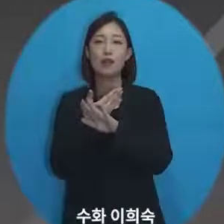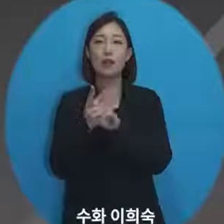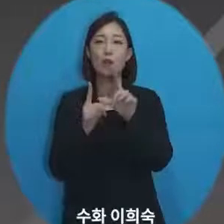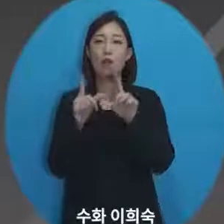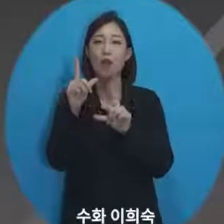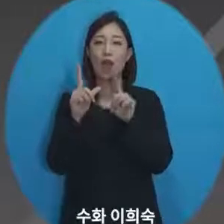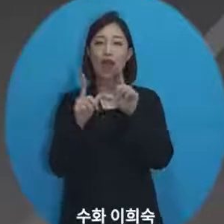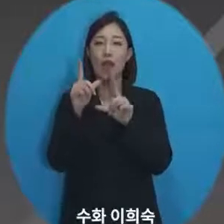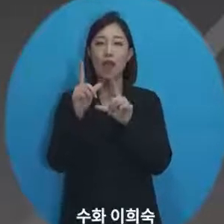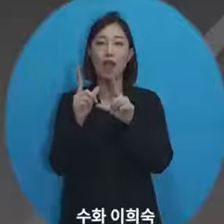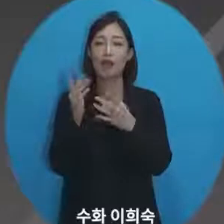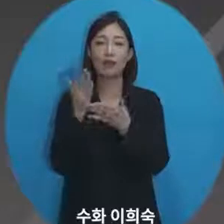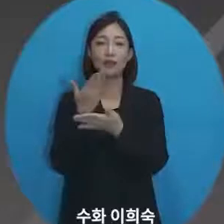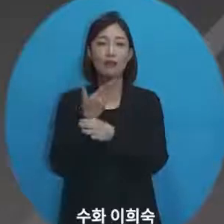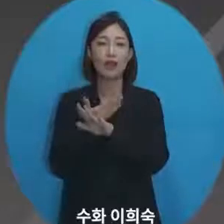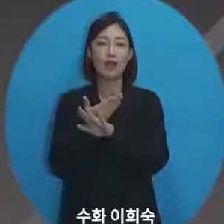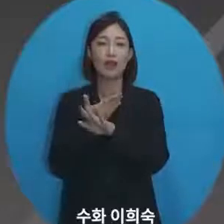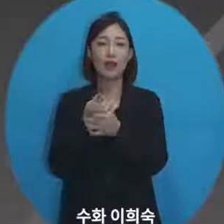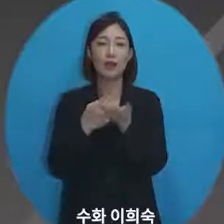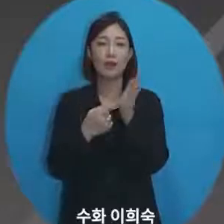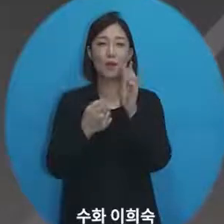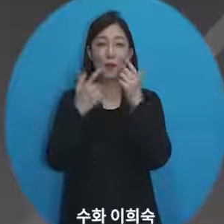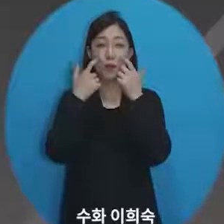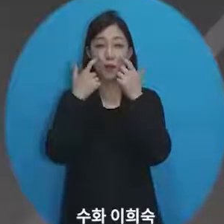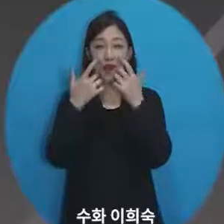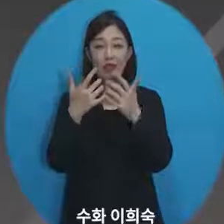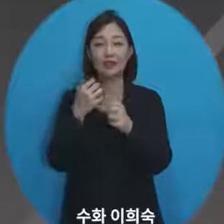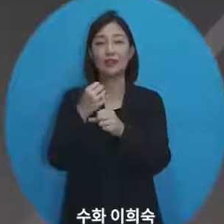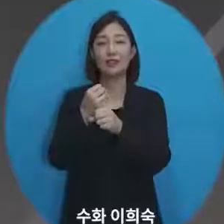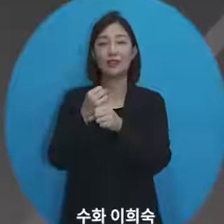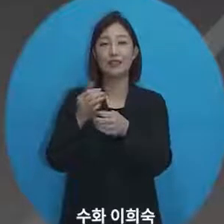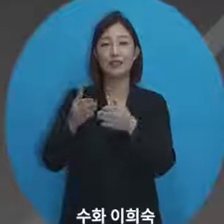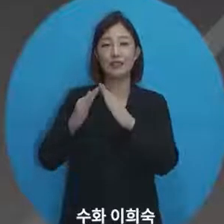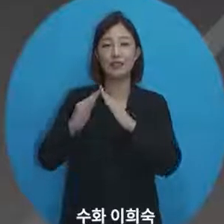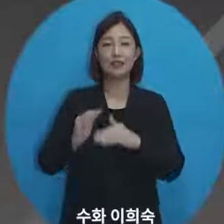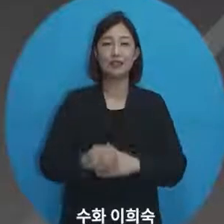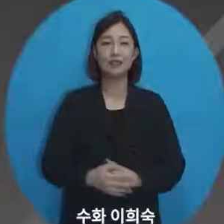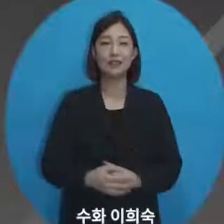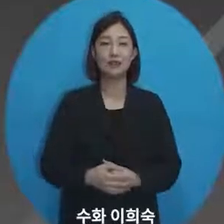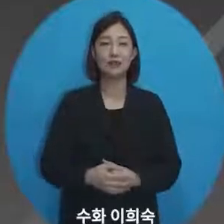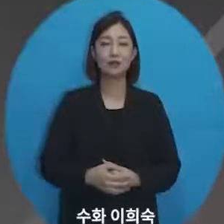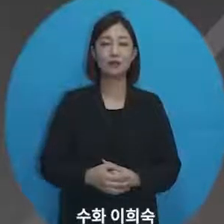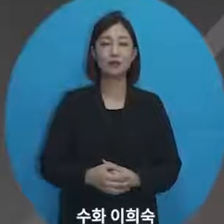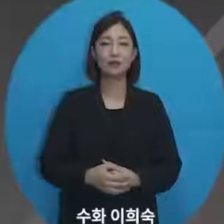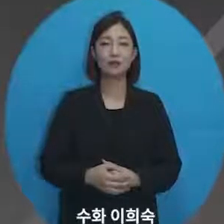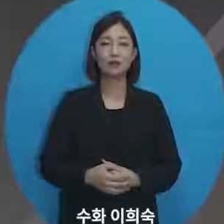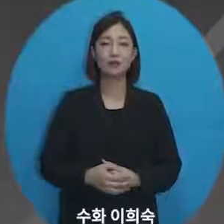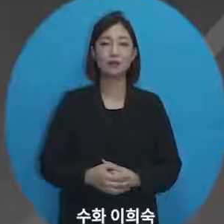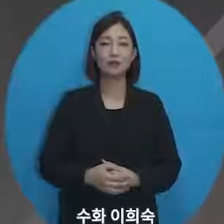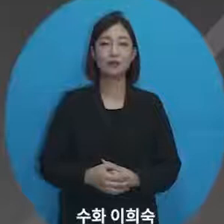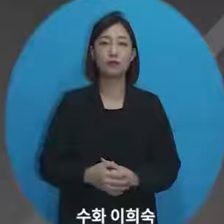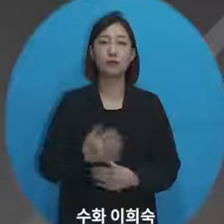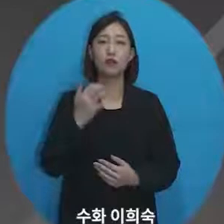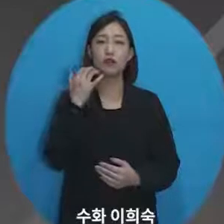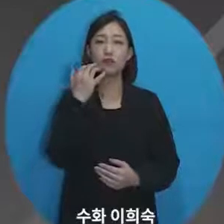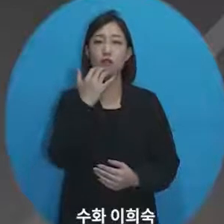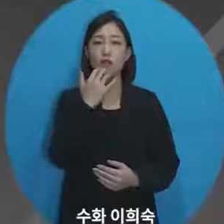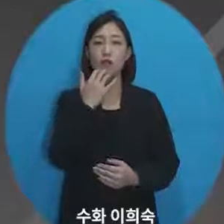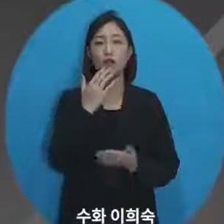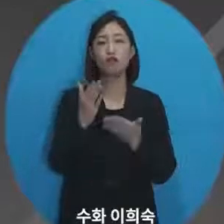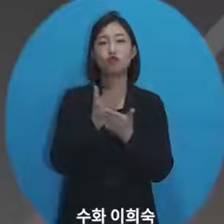부분을 패턴과 굵기를 동시에 활용해서 만들게 되면 색각장애가 있다